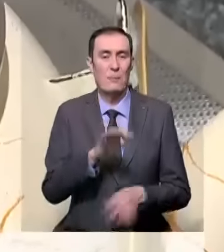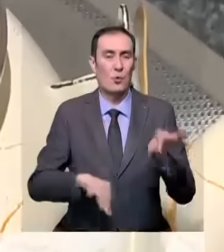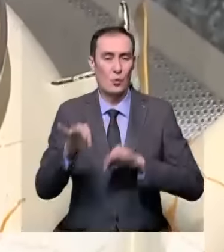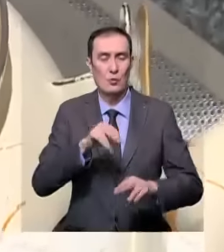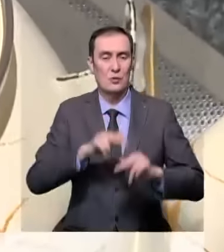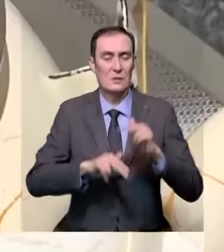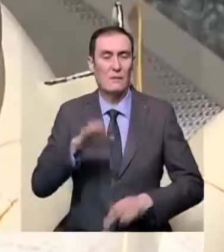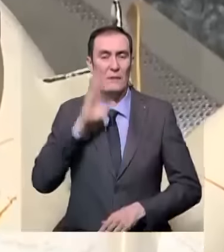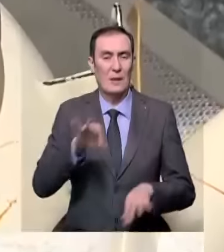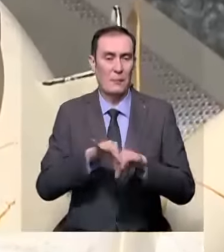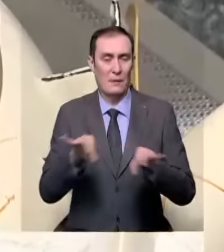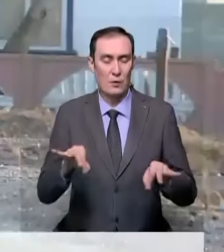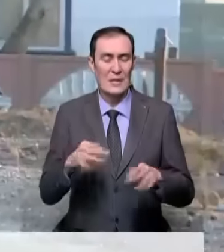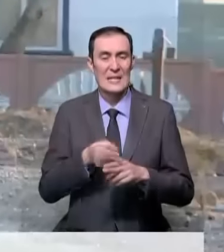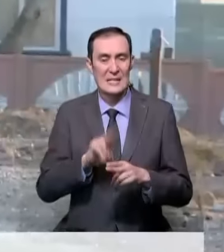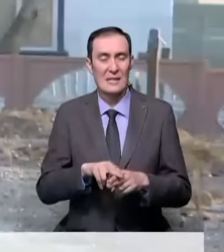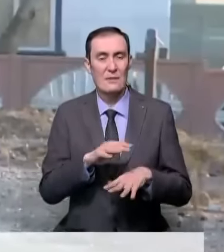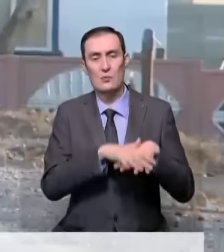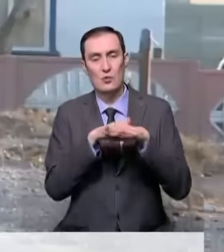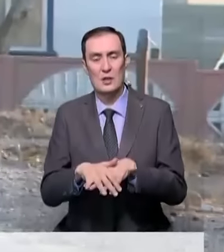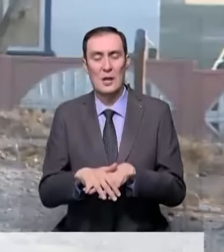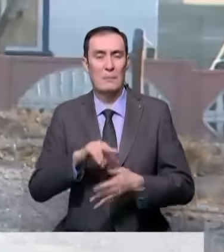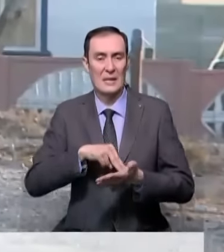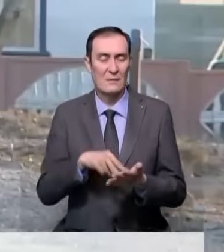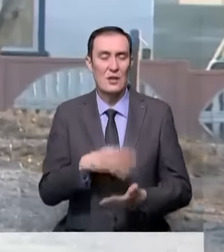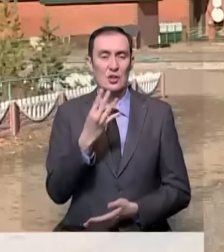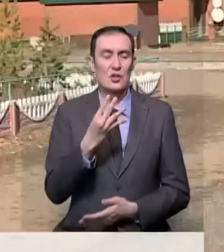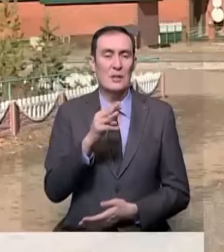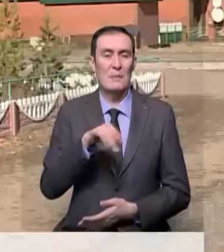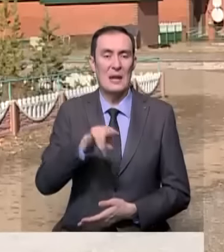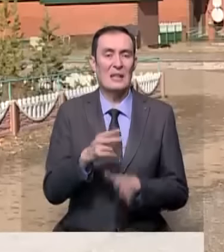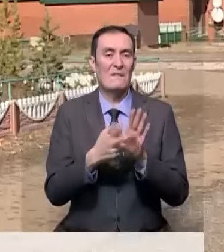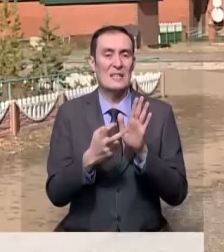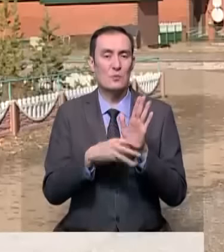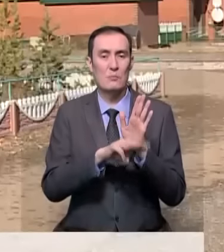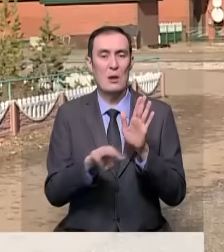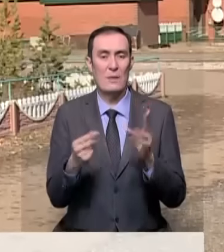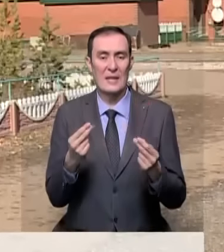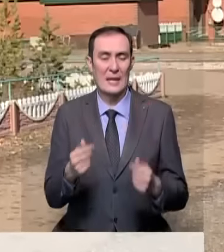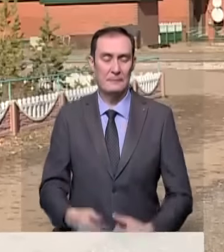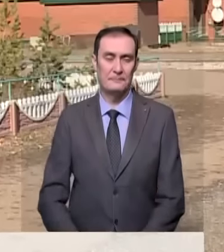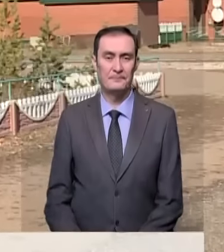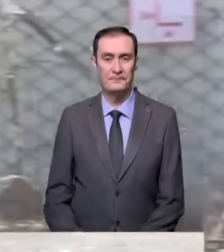строительству водопровода. На эти цели из бюджета предусмотрено 4 миллиарда 800 миллионов тенге. Лиана Жамлиханова, Сайран